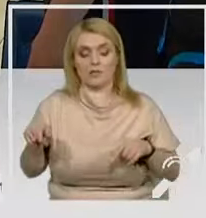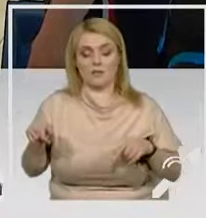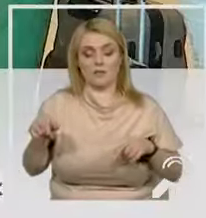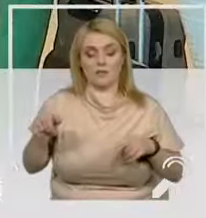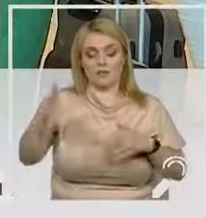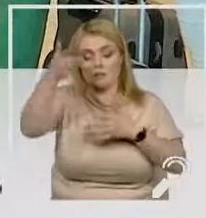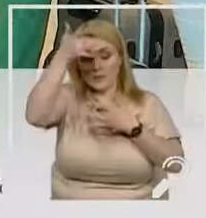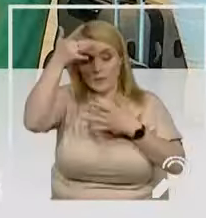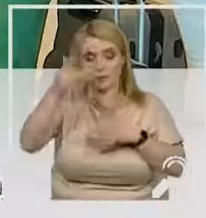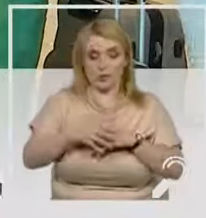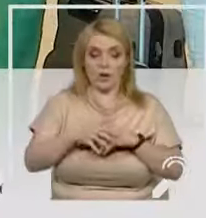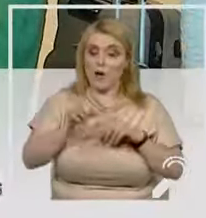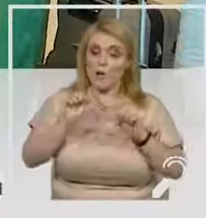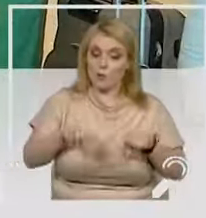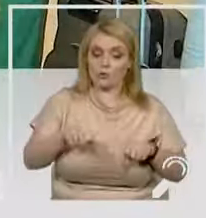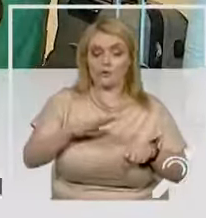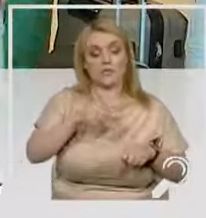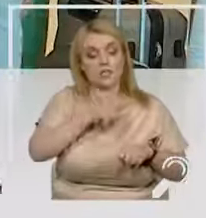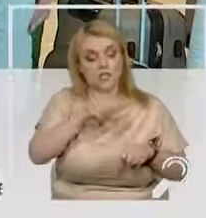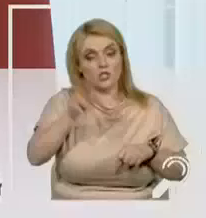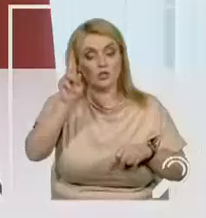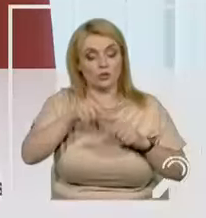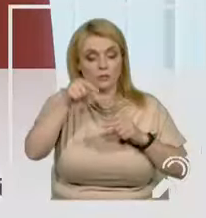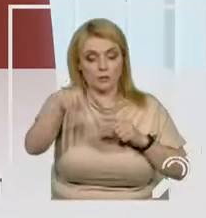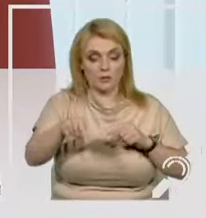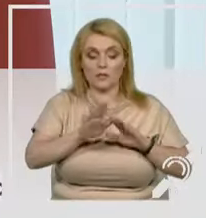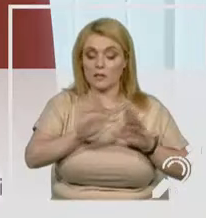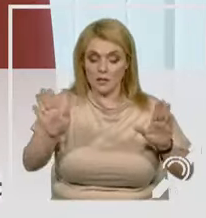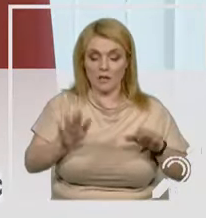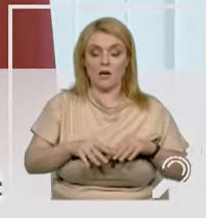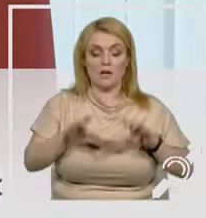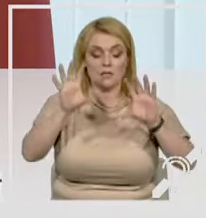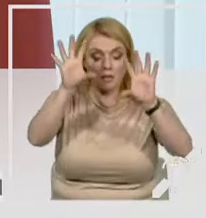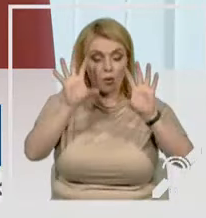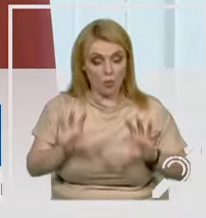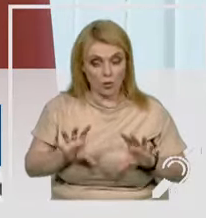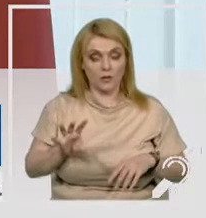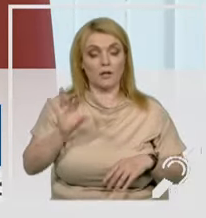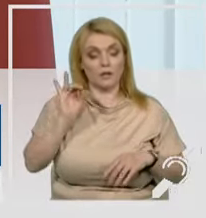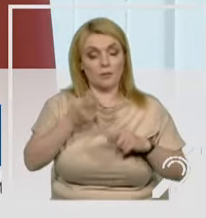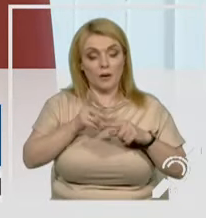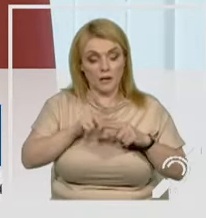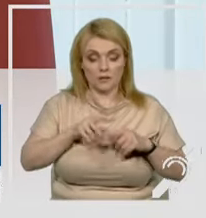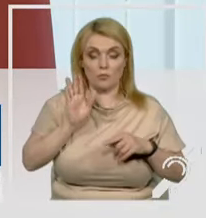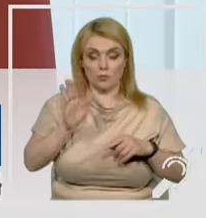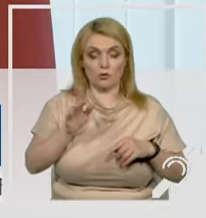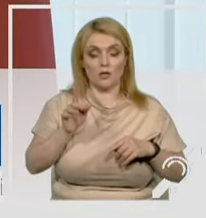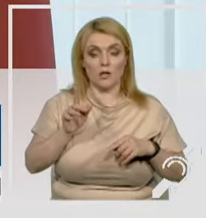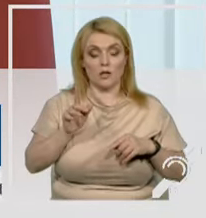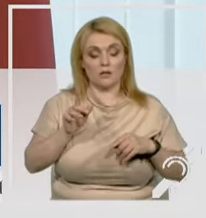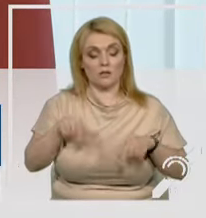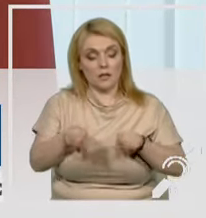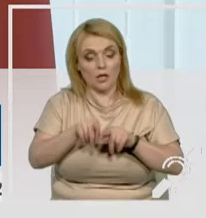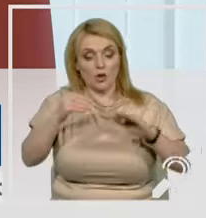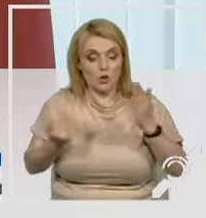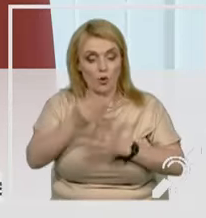și traversările ilegale. Este o practică, de fapt, tradițională, aș spune, în cadrul Poliției de Frontieră. În acest sens,